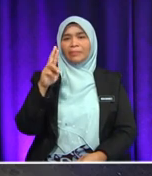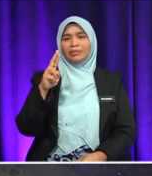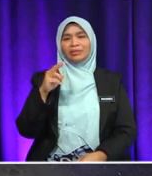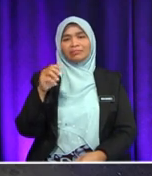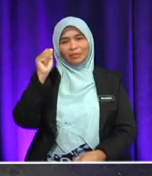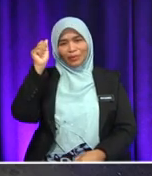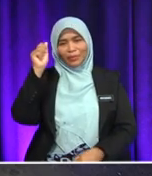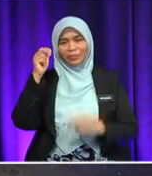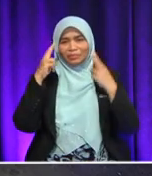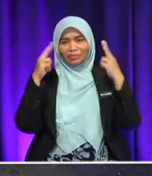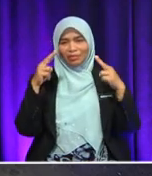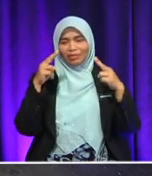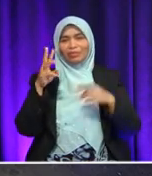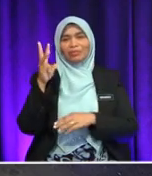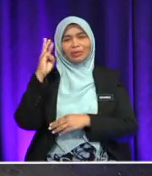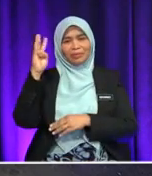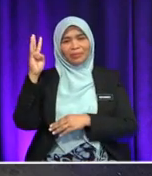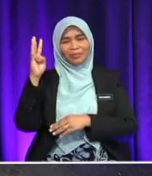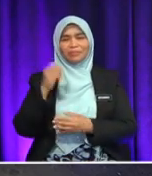warahmatullahi wabarakatuh